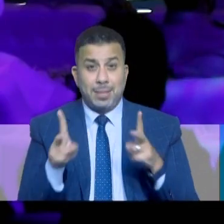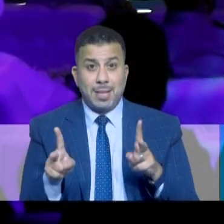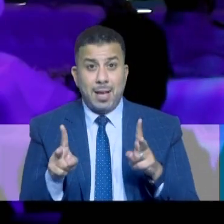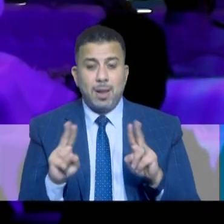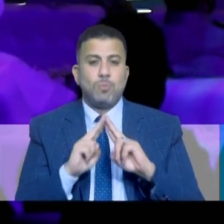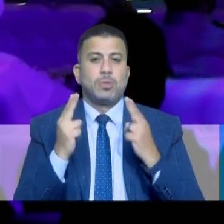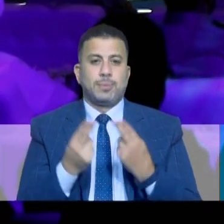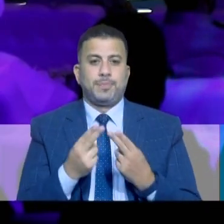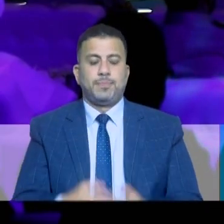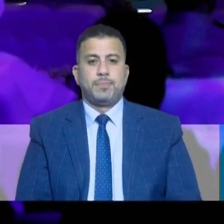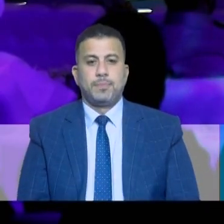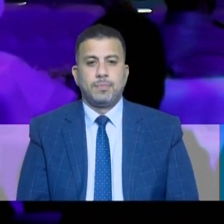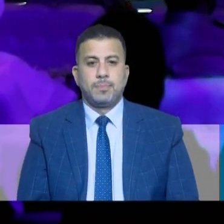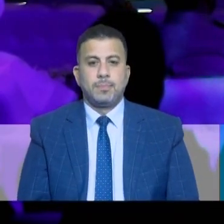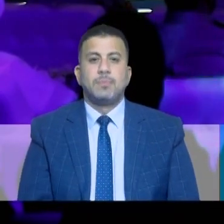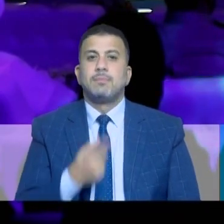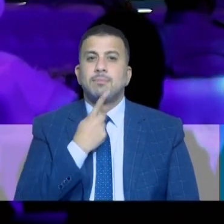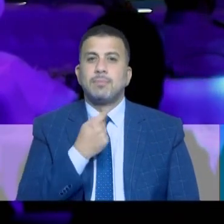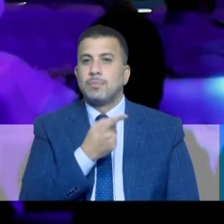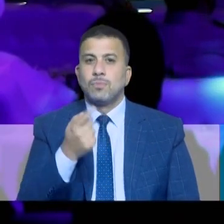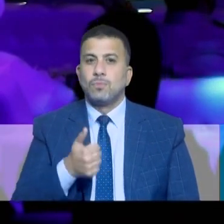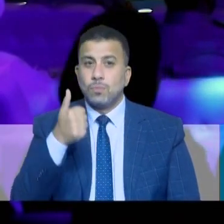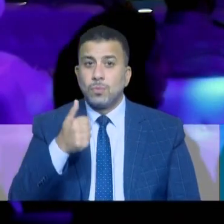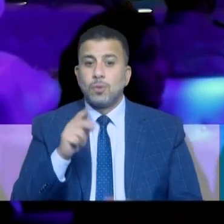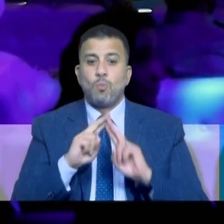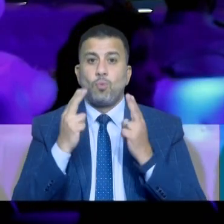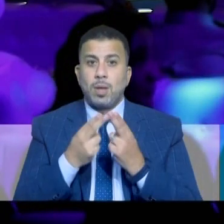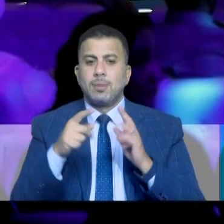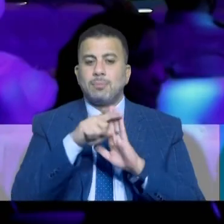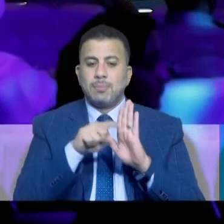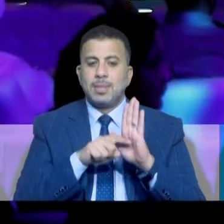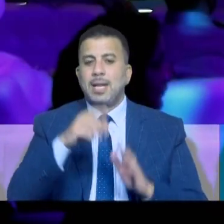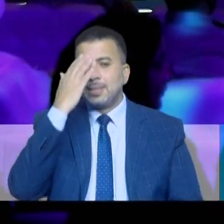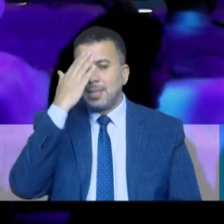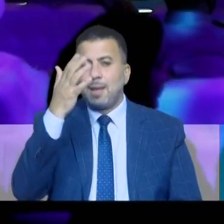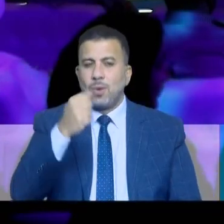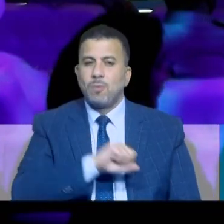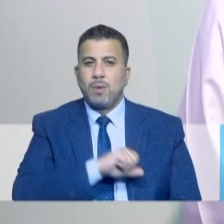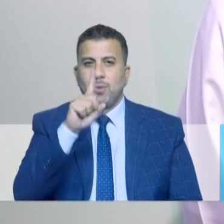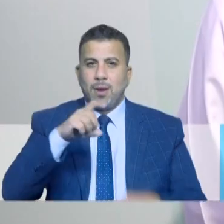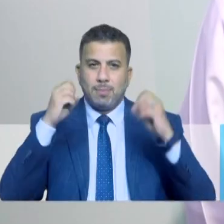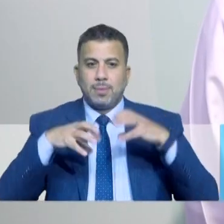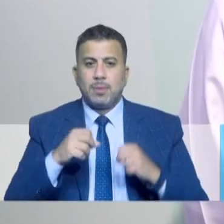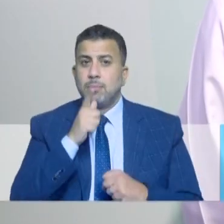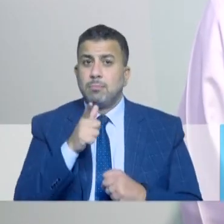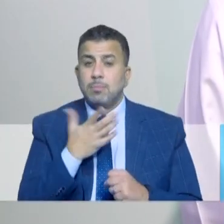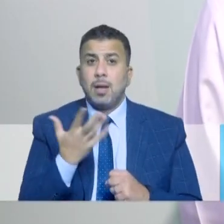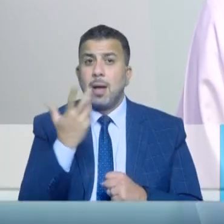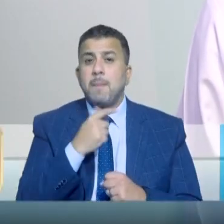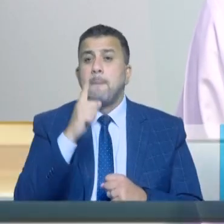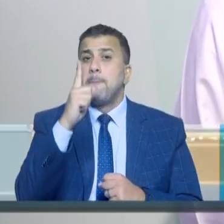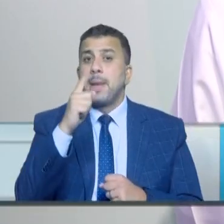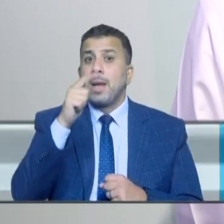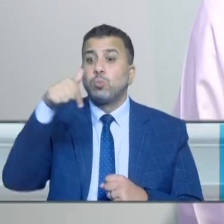للمنتدى نتمنى لكم التوفيق في جلسات ومخرجات المنتدى والسلام عليكم ورحمه الله وبركاته عندنا اكثر عن 106